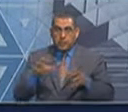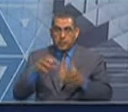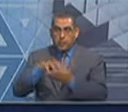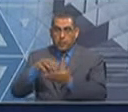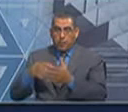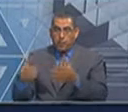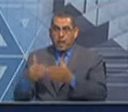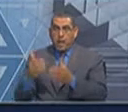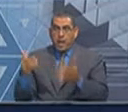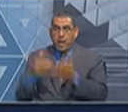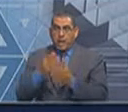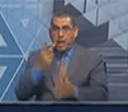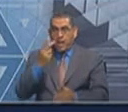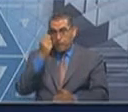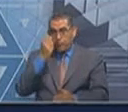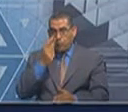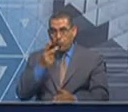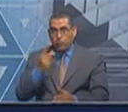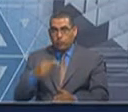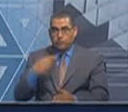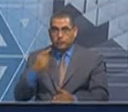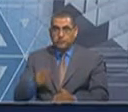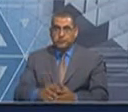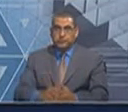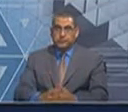حتى 2021.